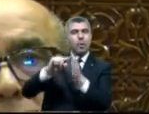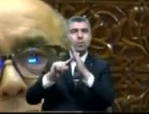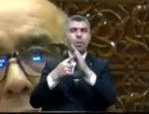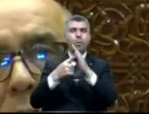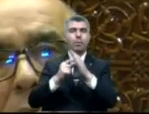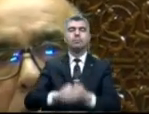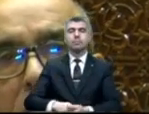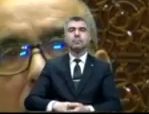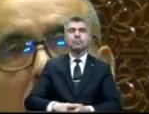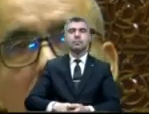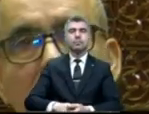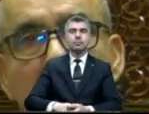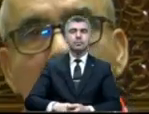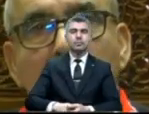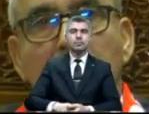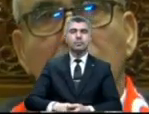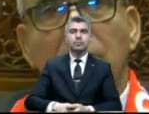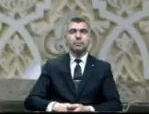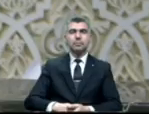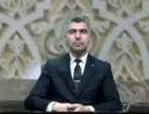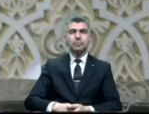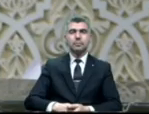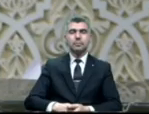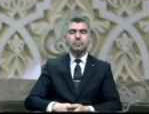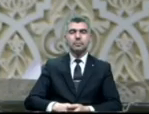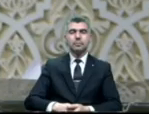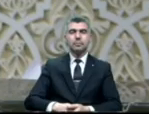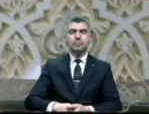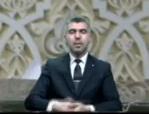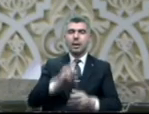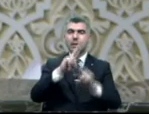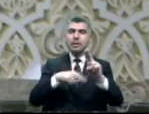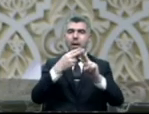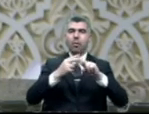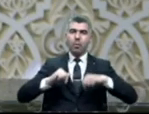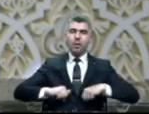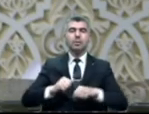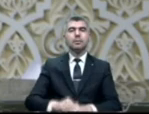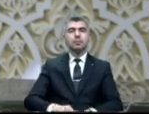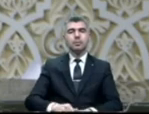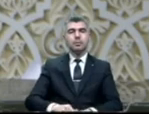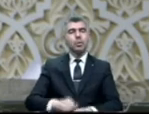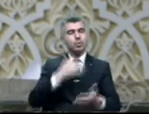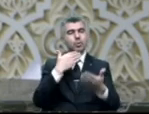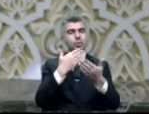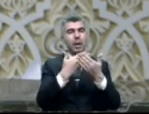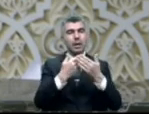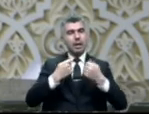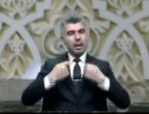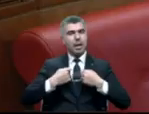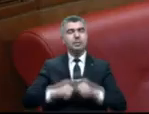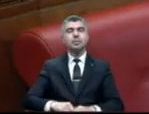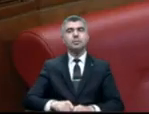الكهربائية؟ شكرا. شكرا السيد المستشار المحترم. جواب السيدة الوزيرة المحترمة. شكرا السيد الرئيس